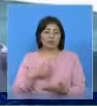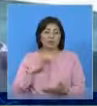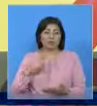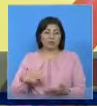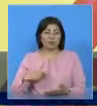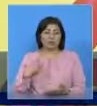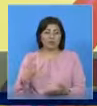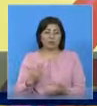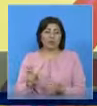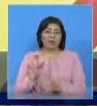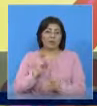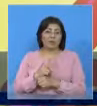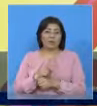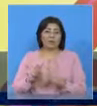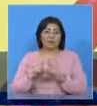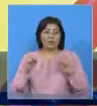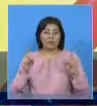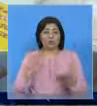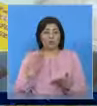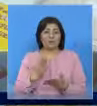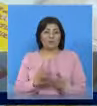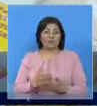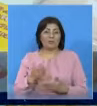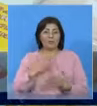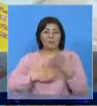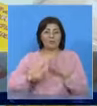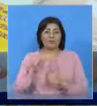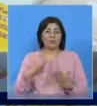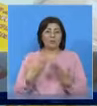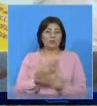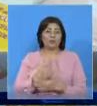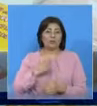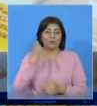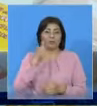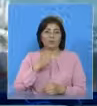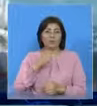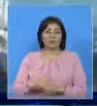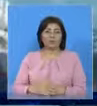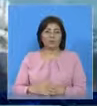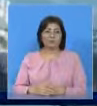которая впервые переступит порог школы, уже находится в радостном ожидании нового этапа своей жизни.